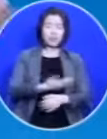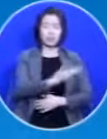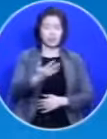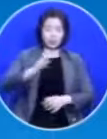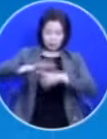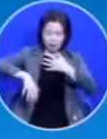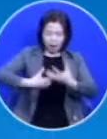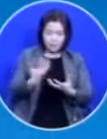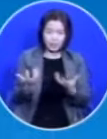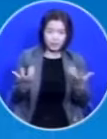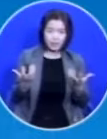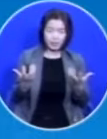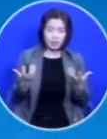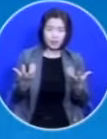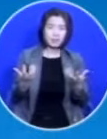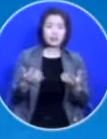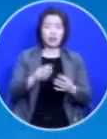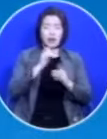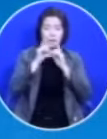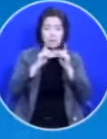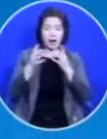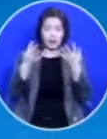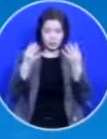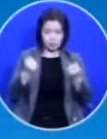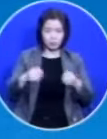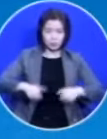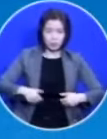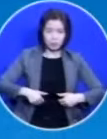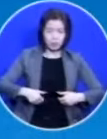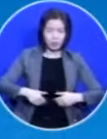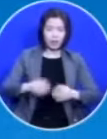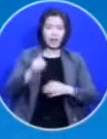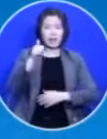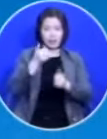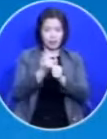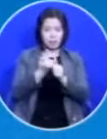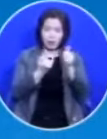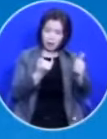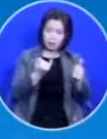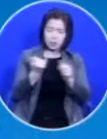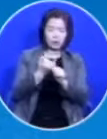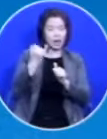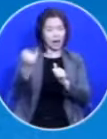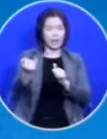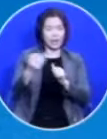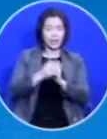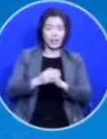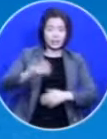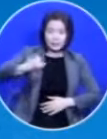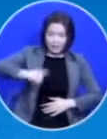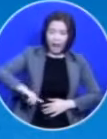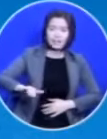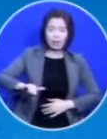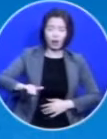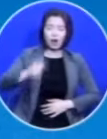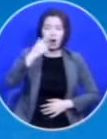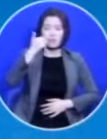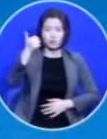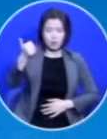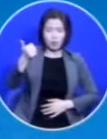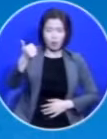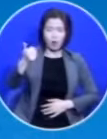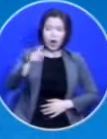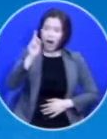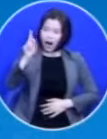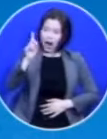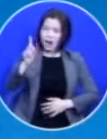사람이 많이 필요합니까 남편 아내 또는 자녀 부모